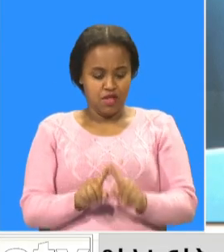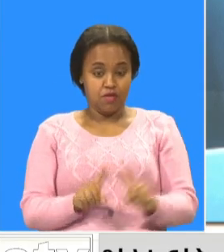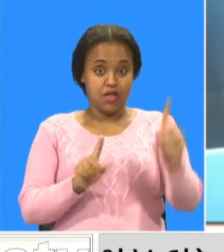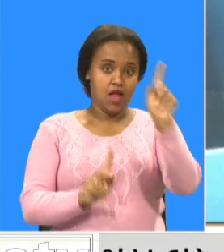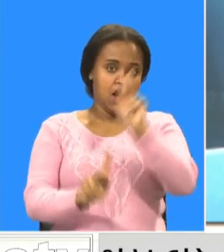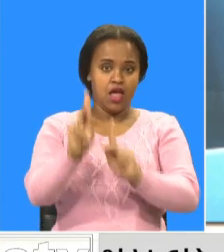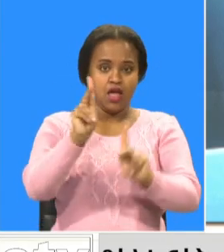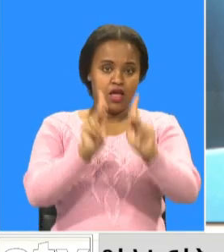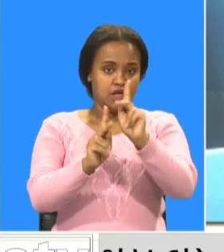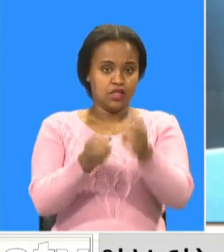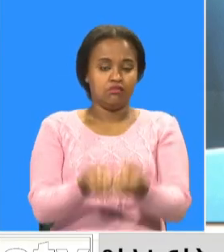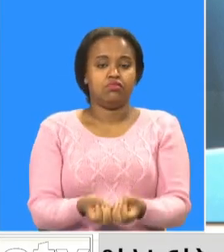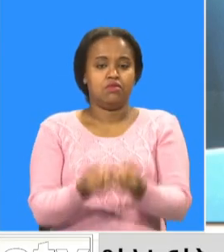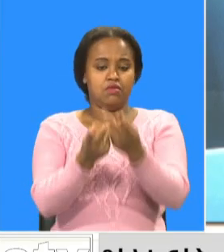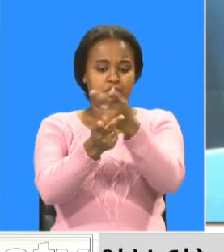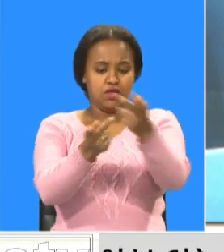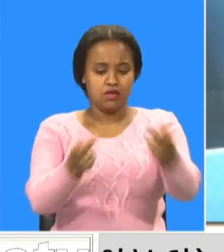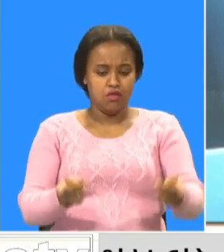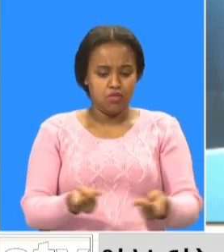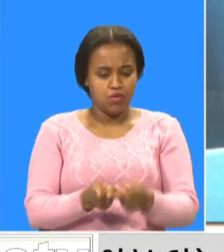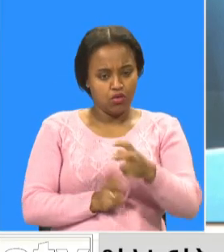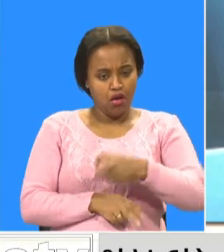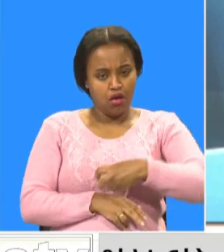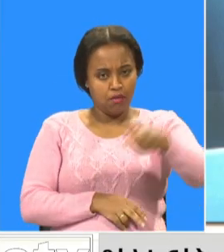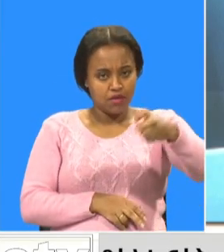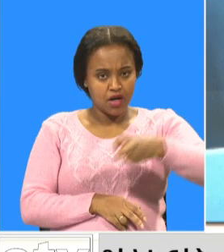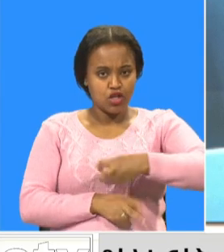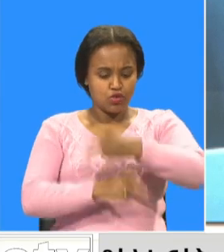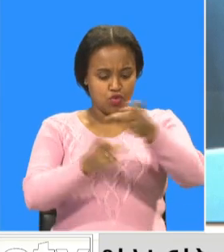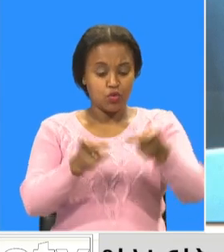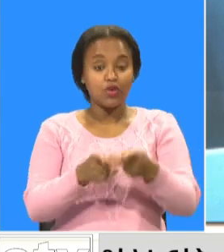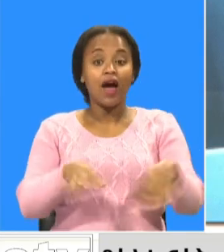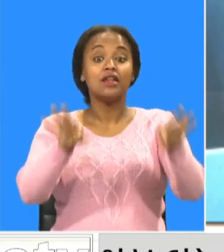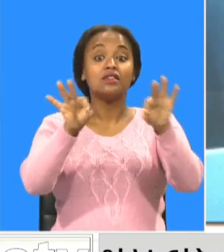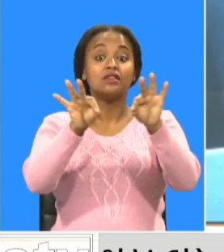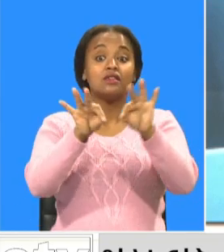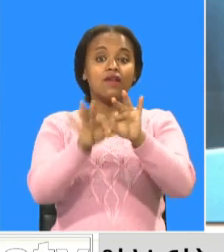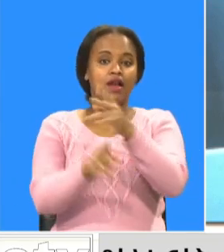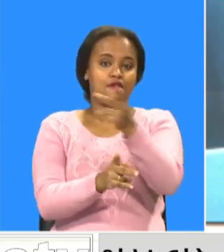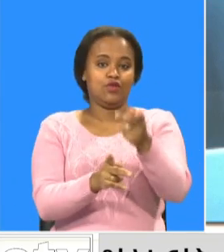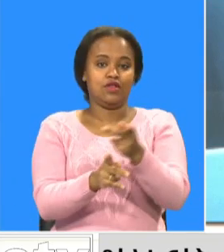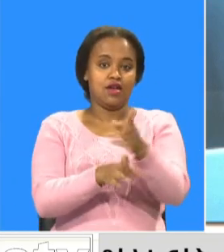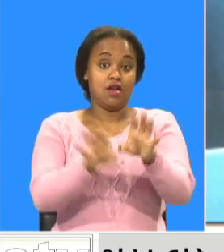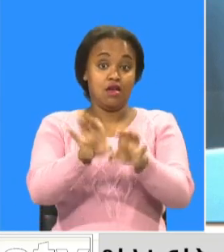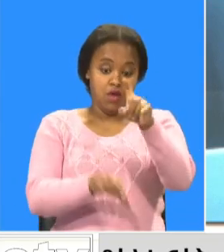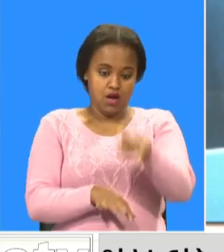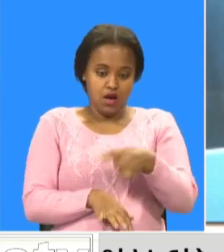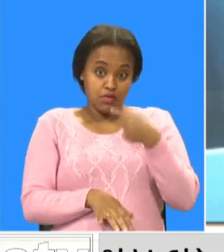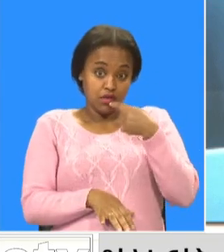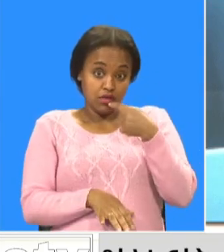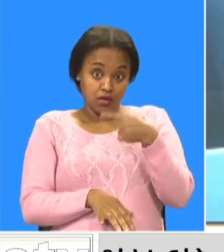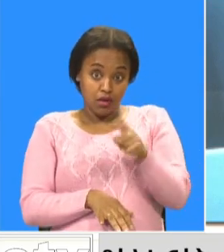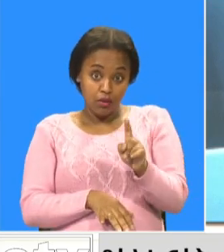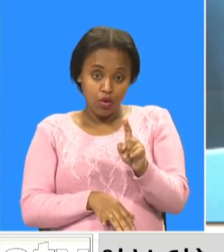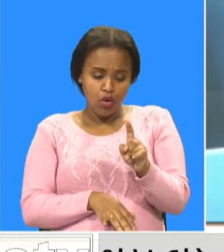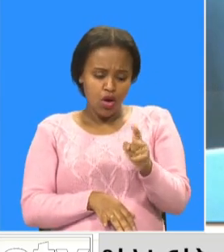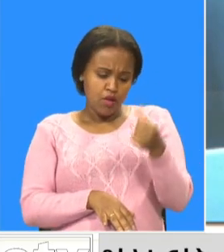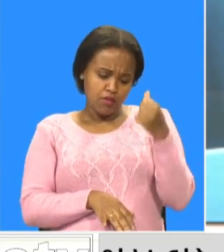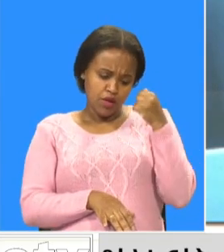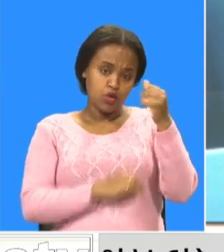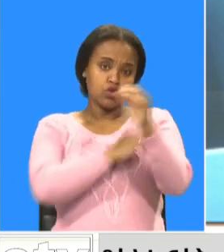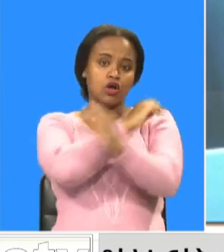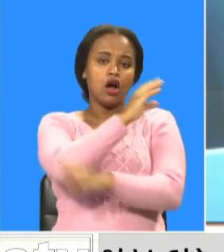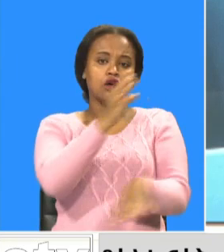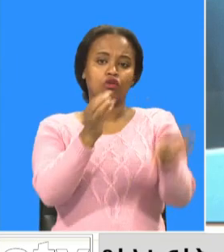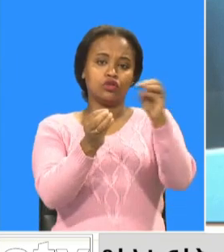ህዝብ በሚበዛበት ቦታ፣ በትራንስፖርት ቦታ አስፈላጊውን ጥንቃቄ ማድረግ አለበት ተብሎም በሌሎች አገሮችም